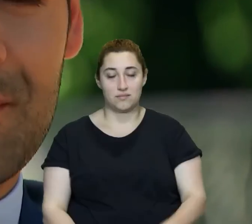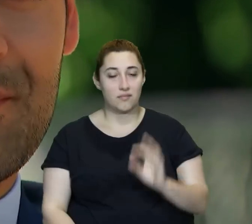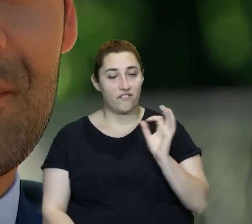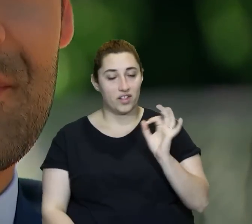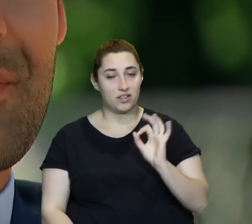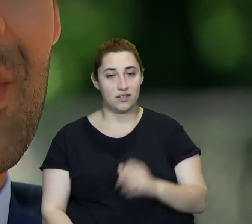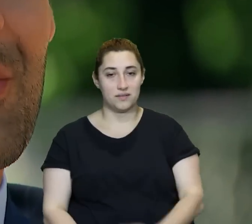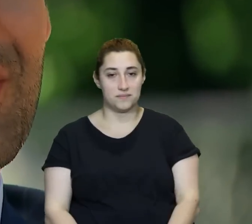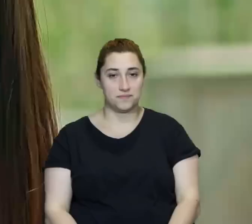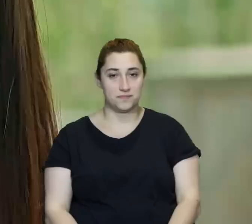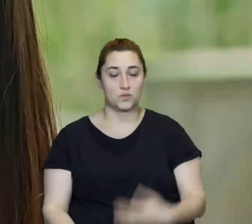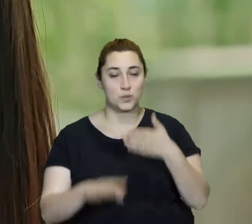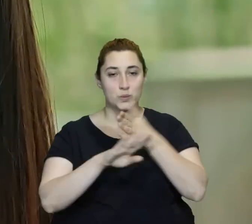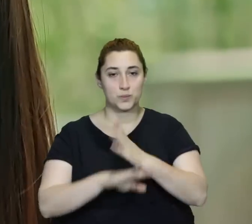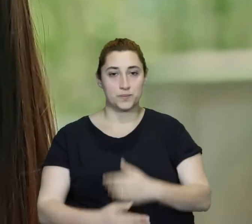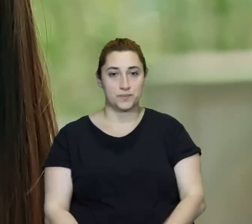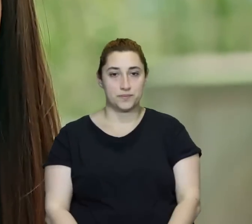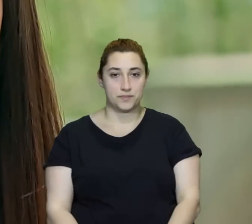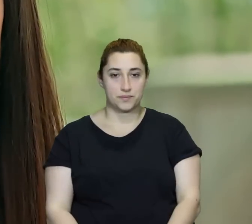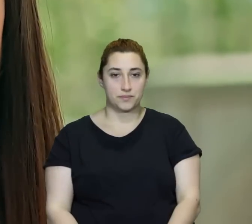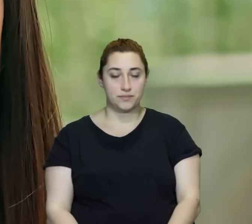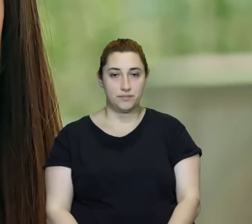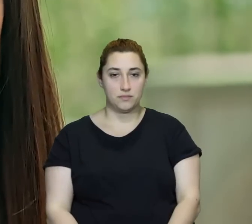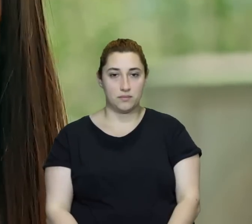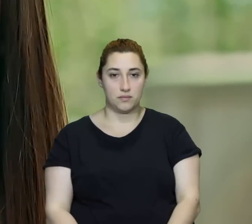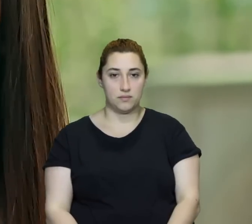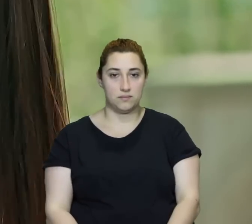Evet, öyle.